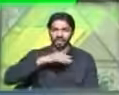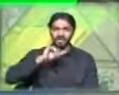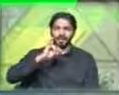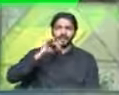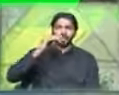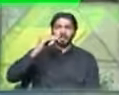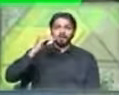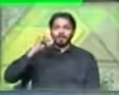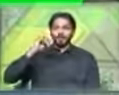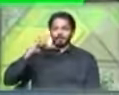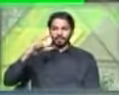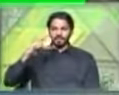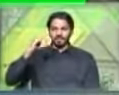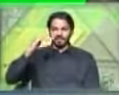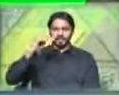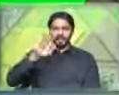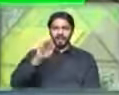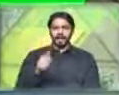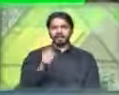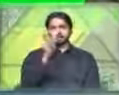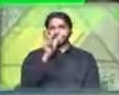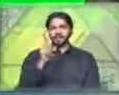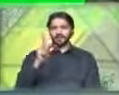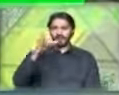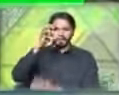الأعزاء، وصلنا وإياكم إلى نهاية هذه الحلقة في